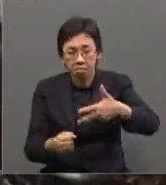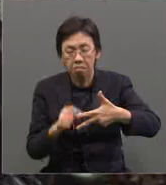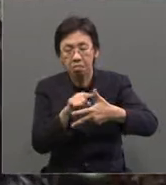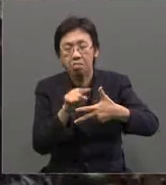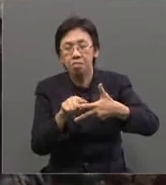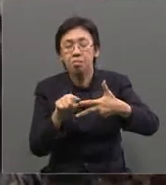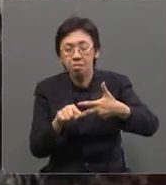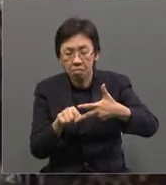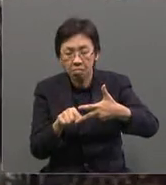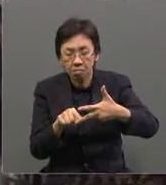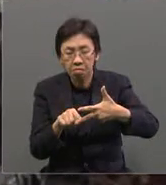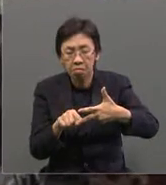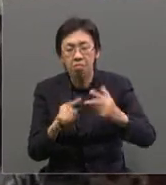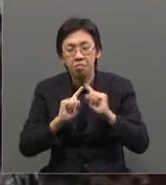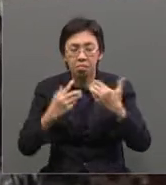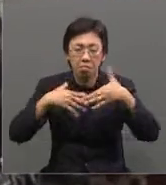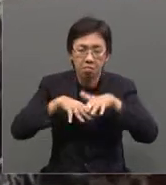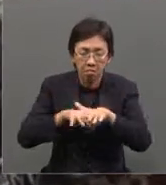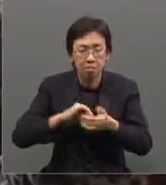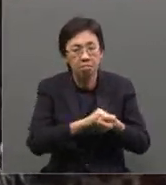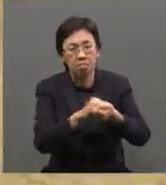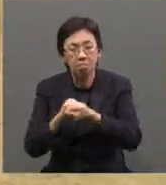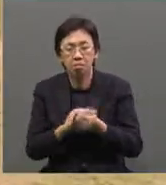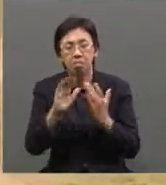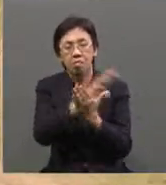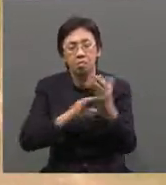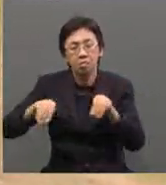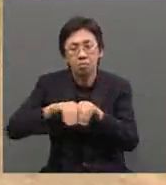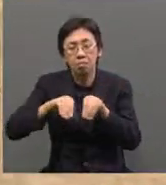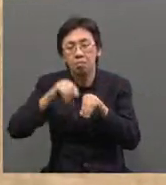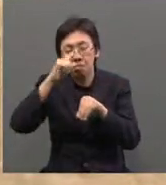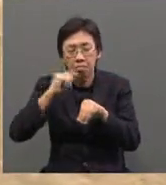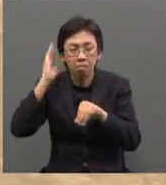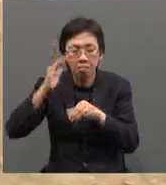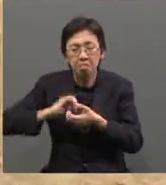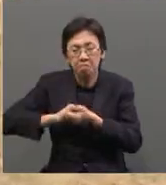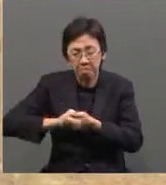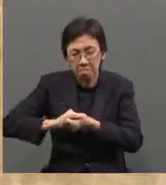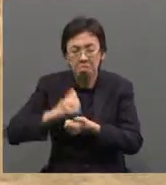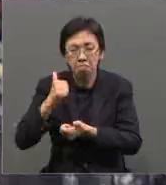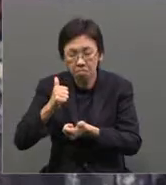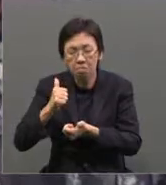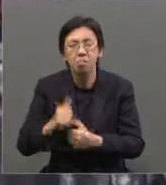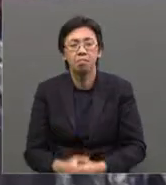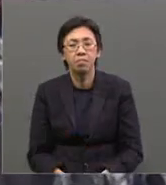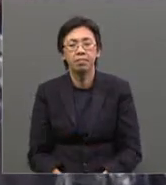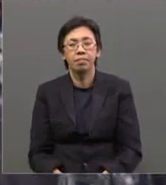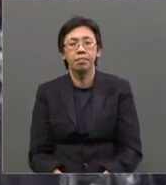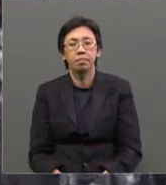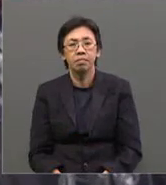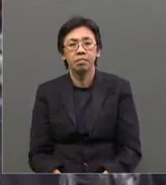ศูนย์ปฏิบัติการกองทัพบกในการประสานความร่วมมือกับประเทศเพื่อนบ้านเพื่อเป็นการกระชับความสัมพันธ์อันดีระหว่าง 2ชาติด้วย